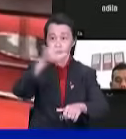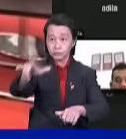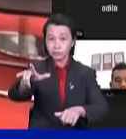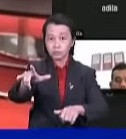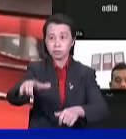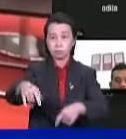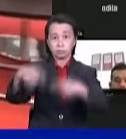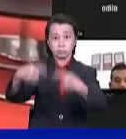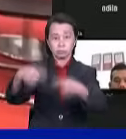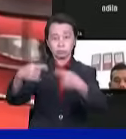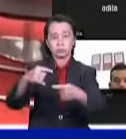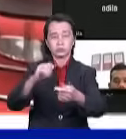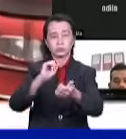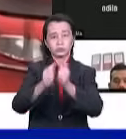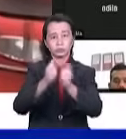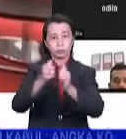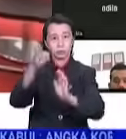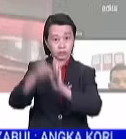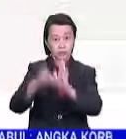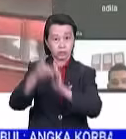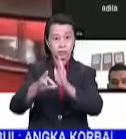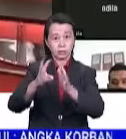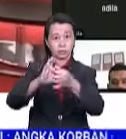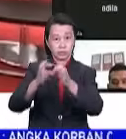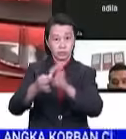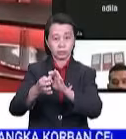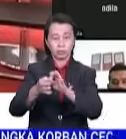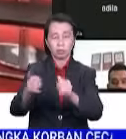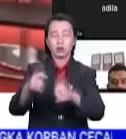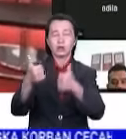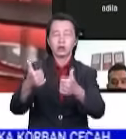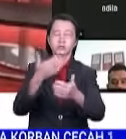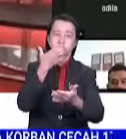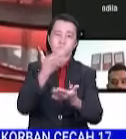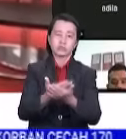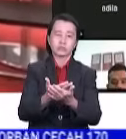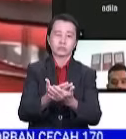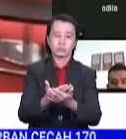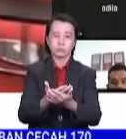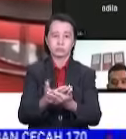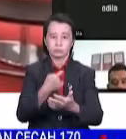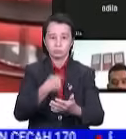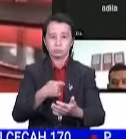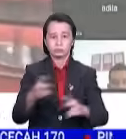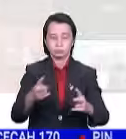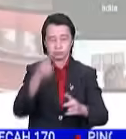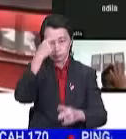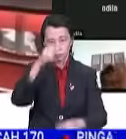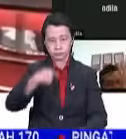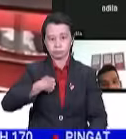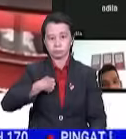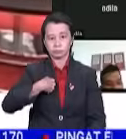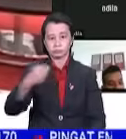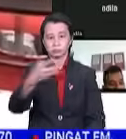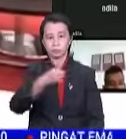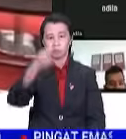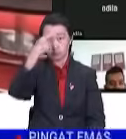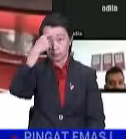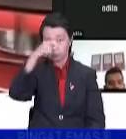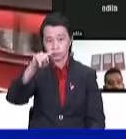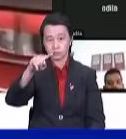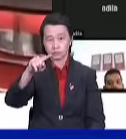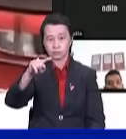juga saya membuat sebanyak terbaik se-diy adalah memang membuat kenang-kenangan banyak bagi saya dan juga untuk